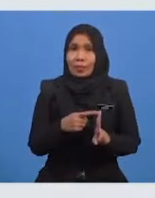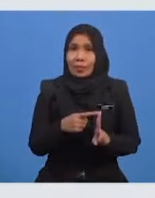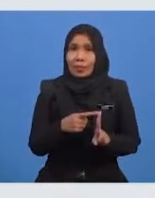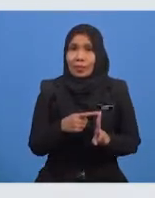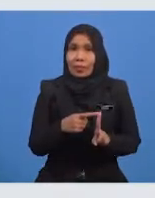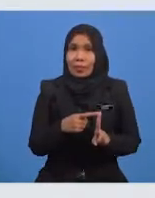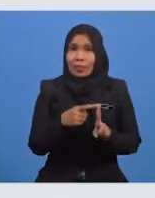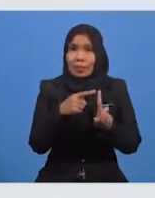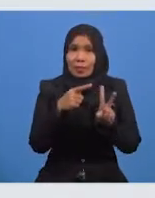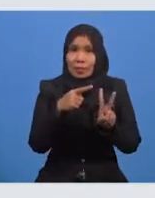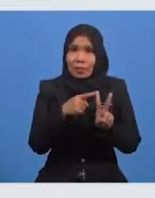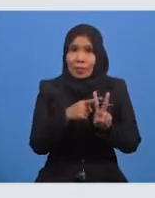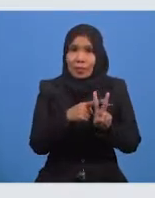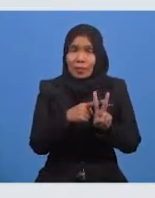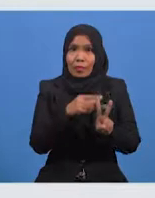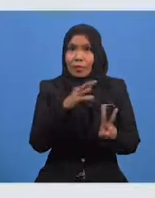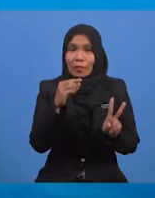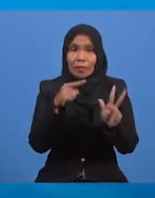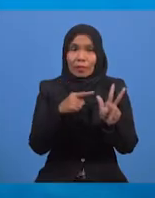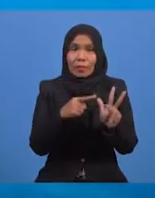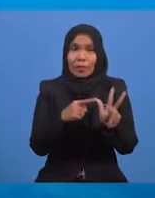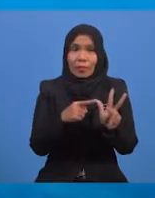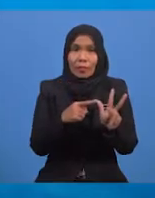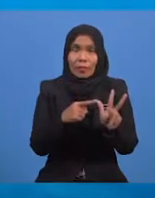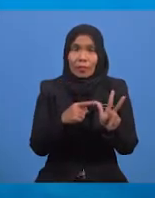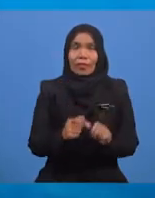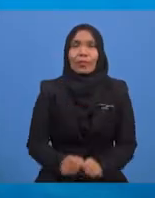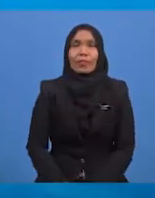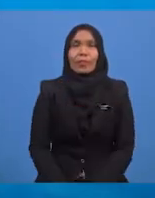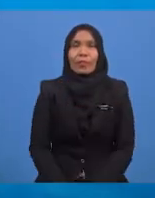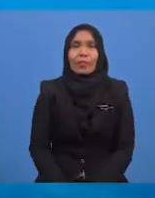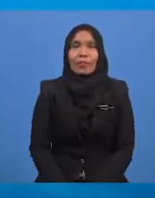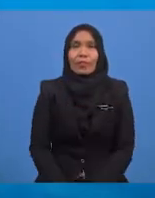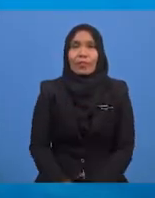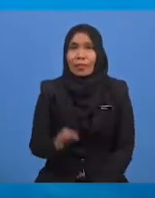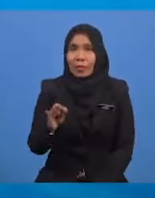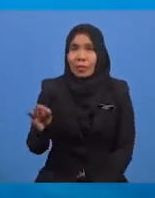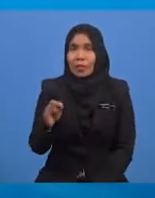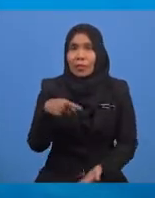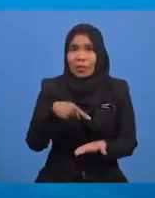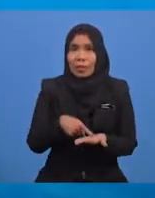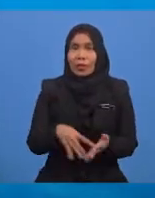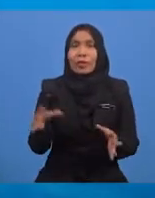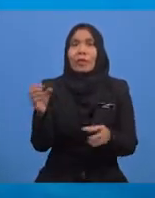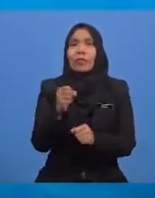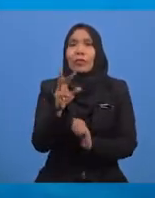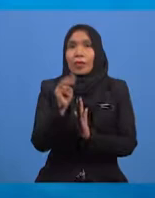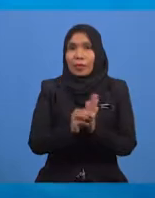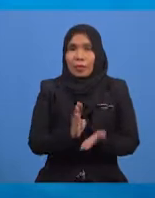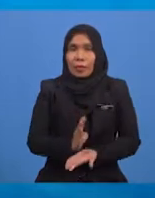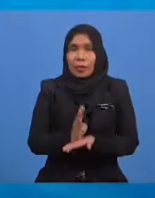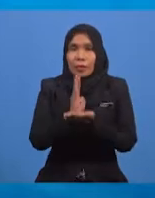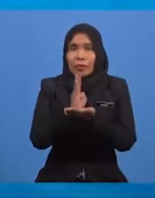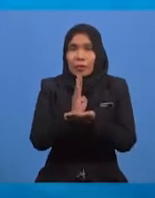pembekal dan pelanggan dengan mudah dan segera. Malah faktor ini dapat membantu peniaga membuat